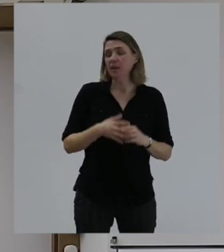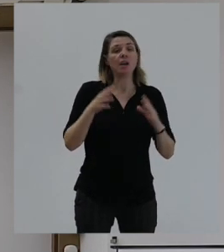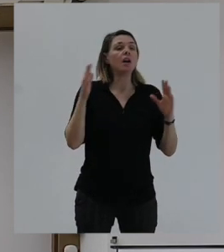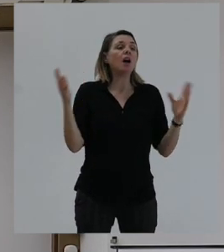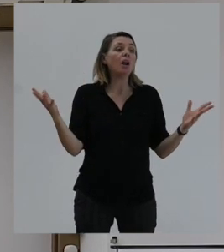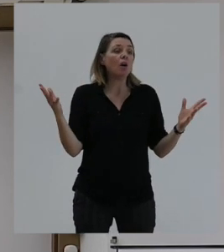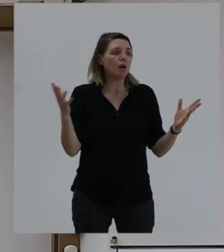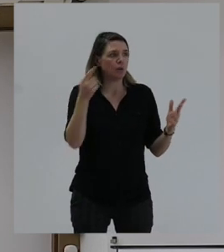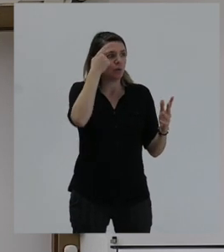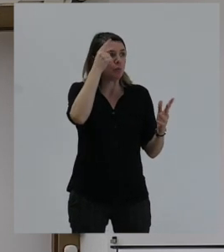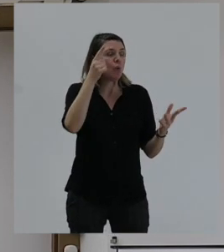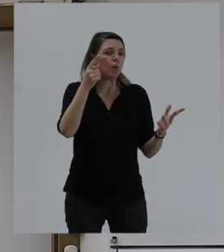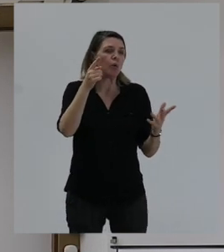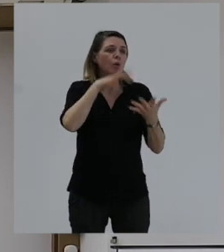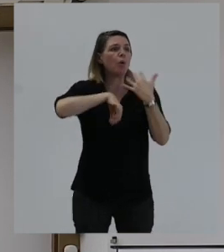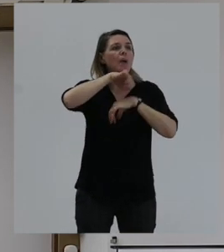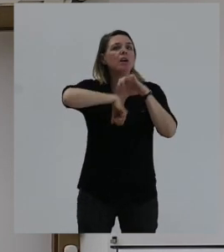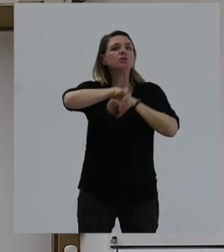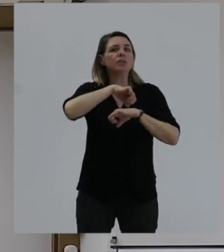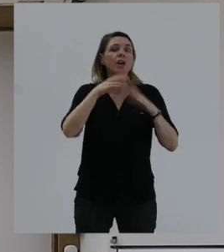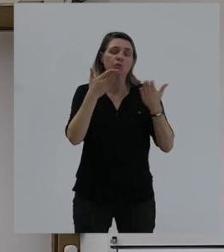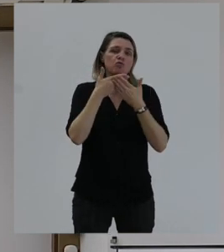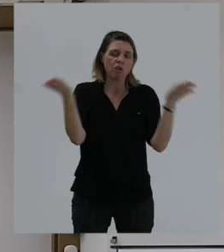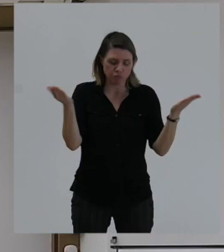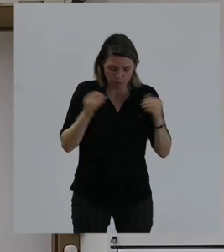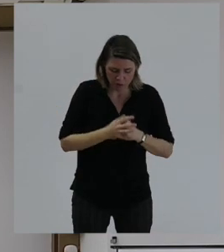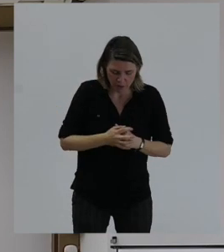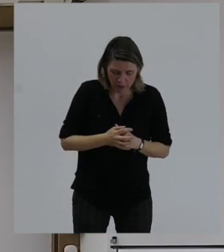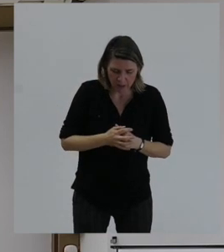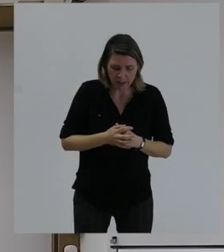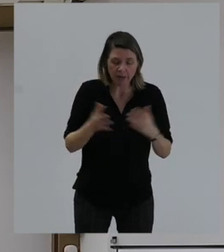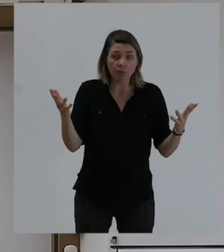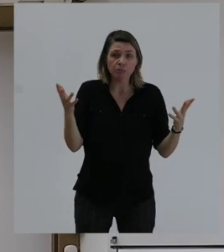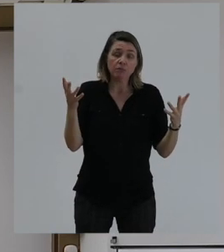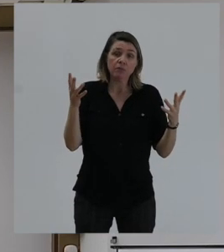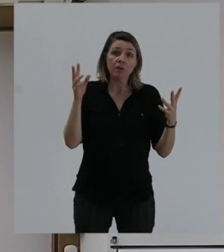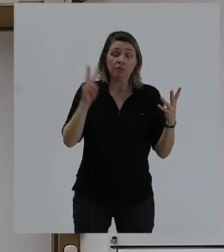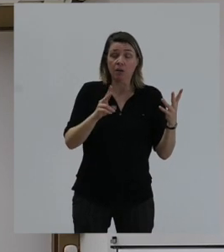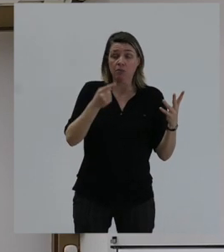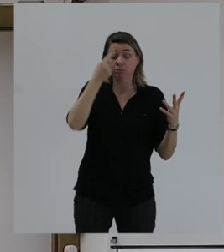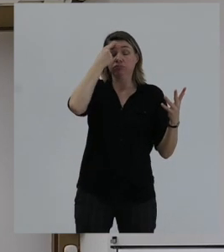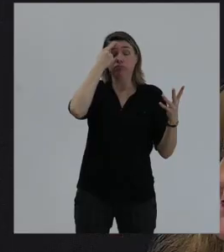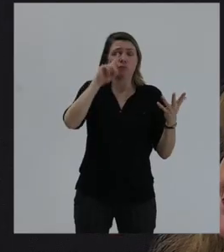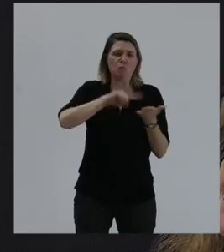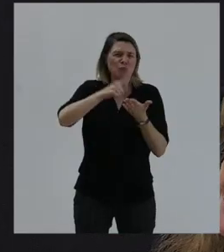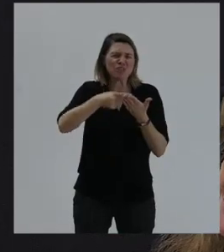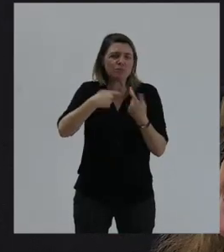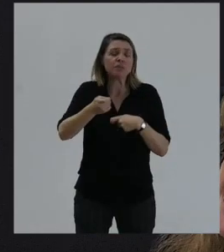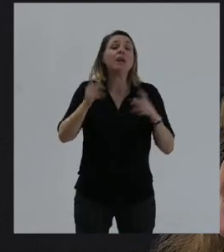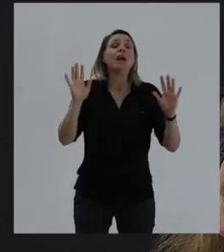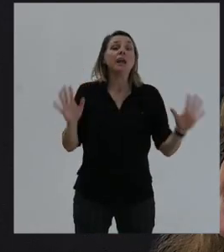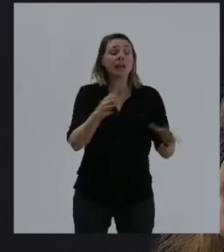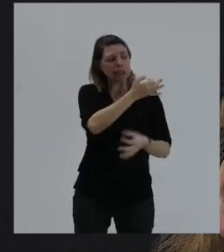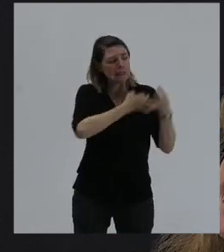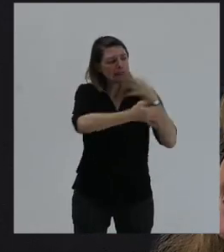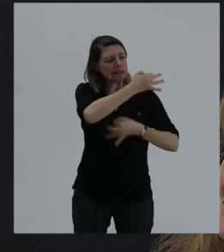Merci. Alors, pour ce qui est de opérationnel, j'avoue, hein, c'est un terme qui n'apparaît nulle part dans le budget. Vous nous dites qu'il